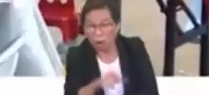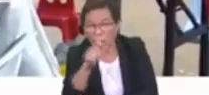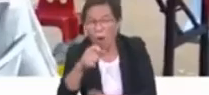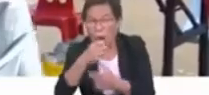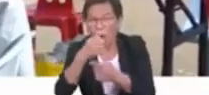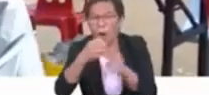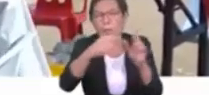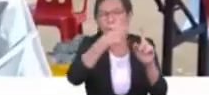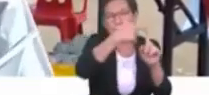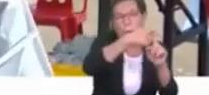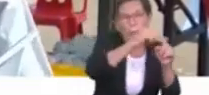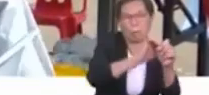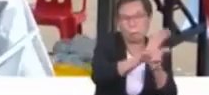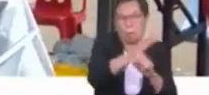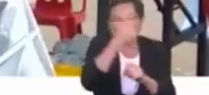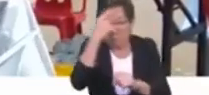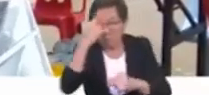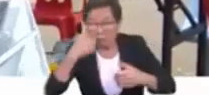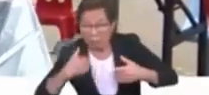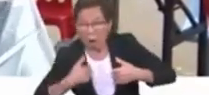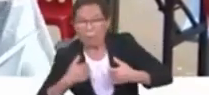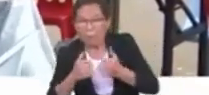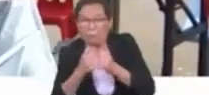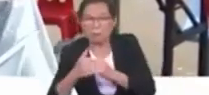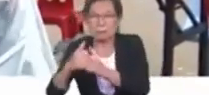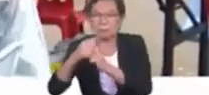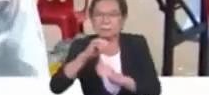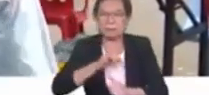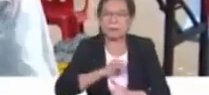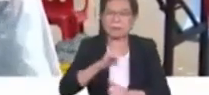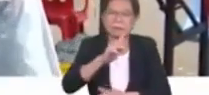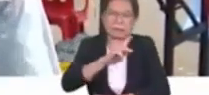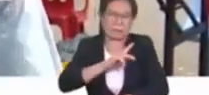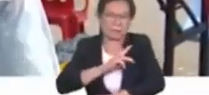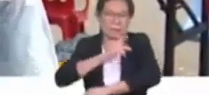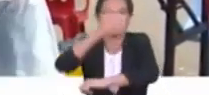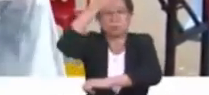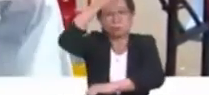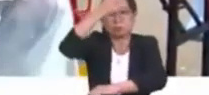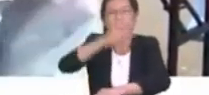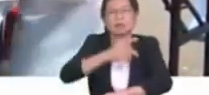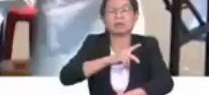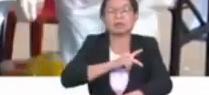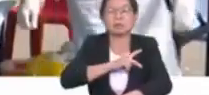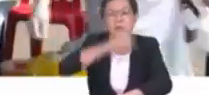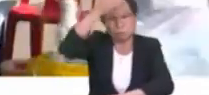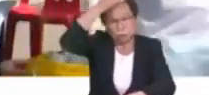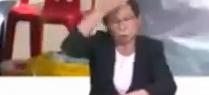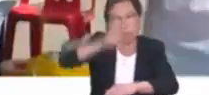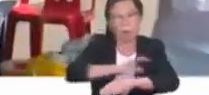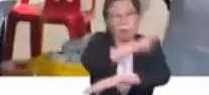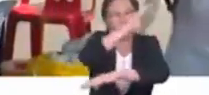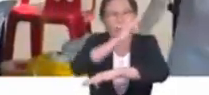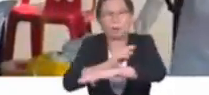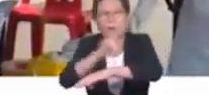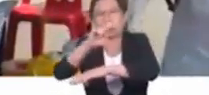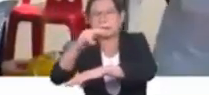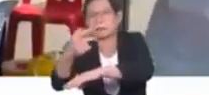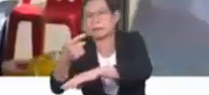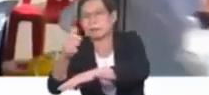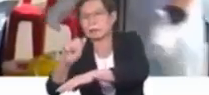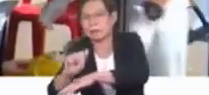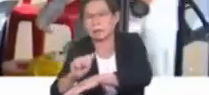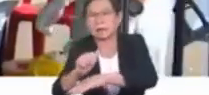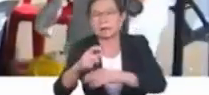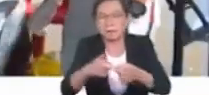positif COVID-19. Bersama dengan saya pada waktu ini iaitu Ketua Jururawat Klinik Kesihatan Bukit Naga, Pejabat Kesihatan Daerah Klang,